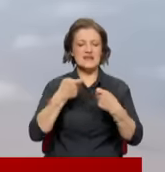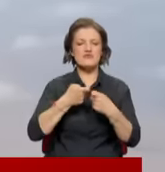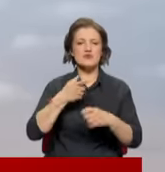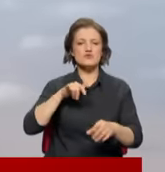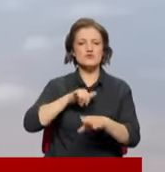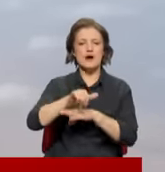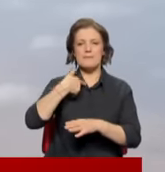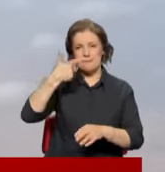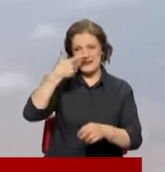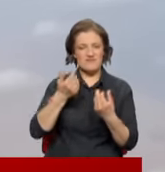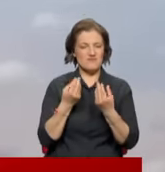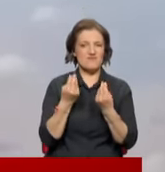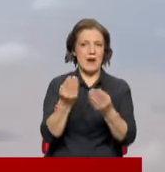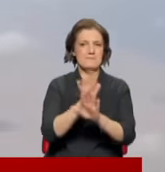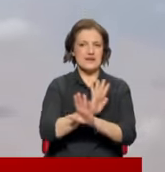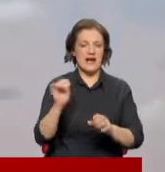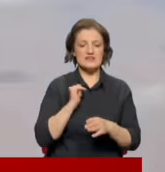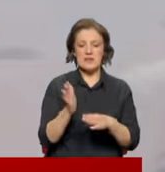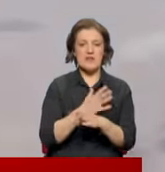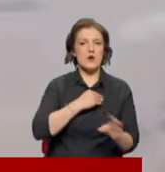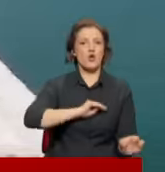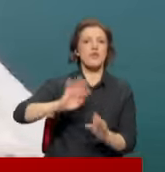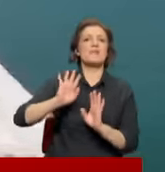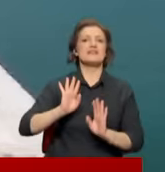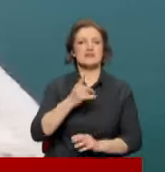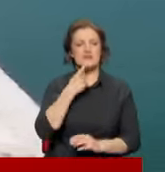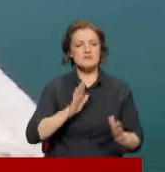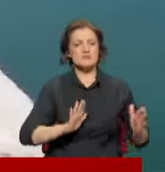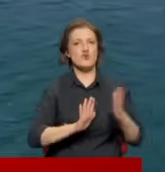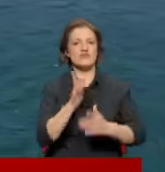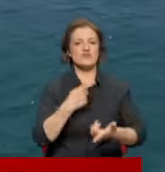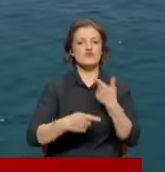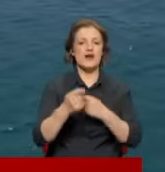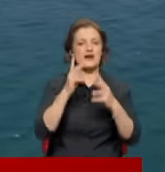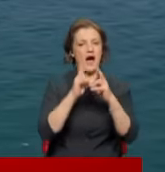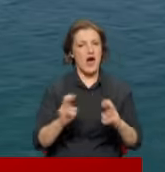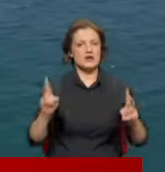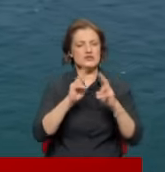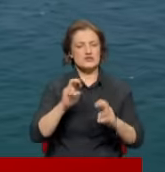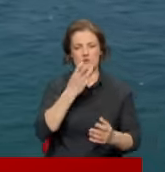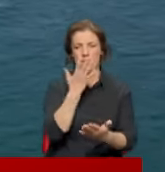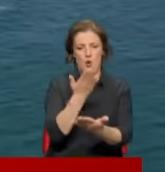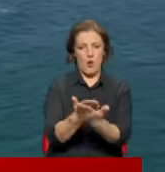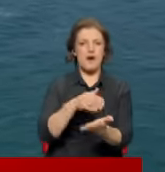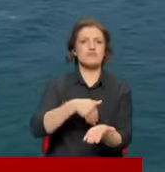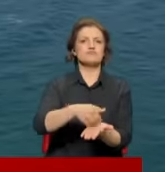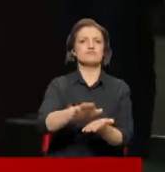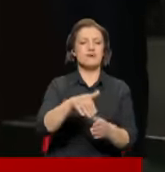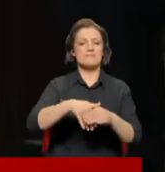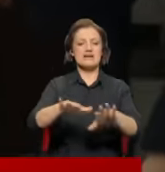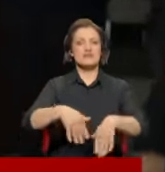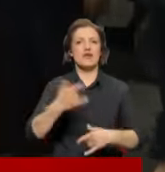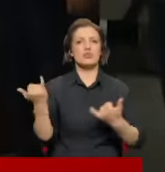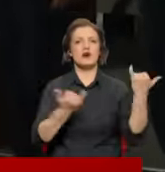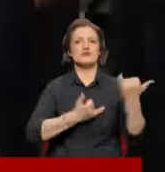yakıt vermedik, İsrail'e askeri malzeme göndermedik dedi. Muhalefetin İsrail'le ticaret araştırılsın önerisi reddedildi. Meclisteki